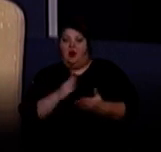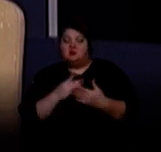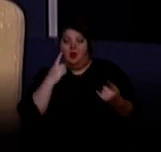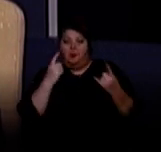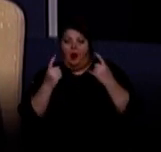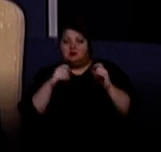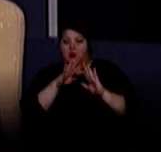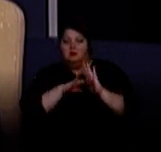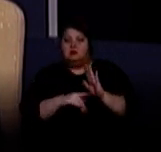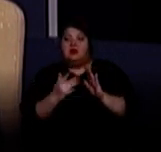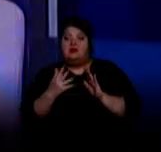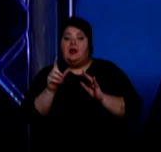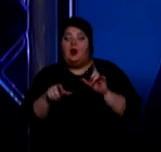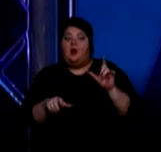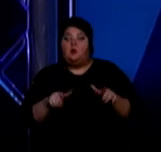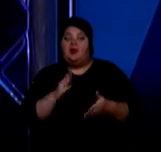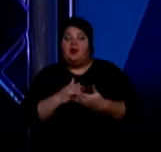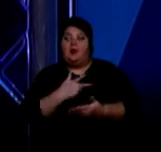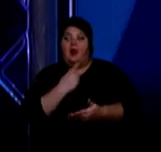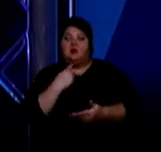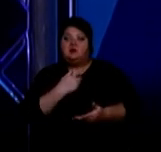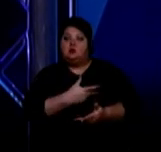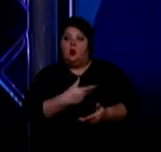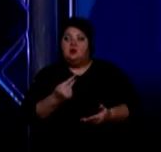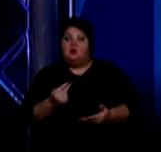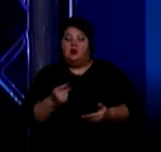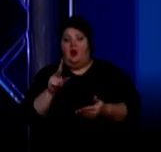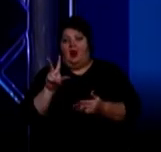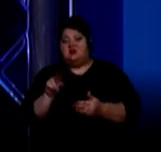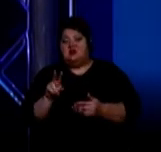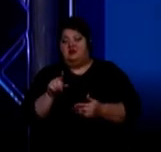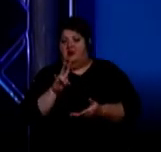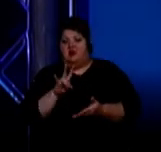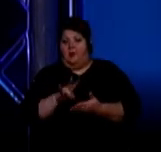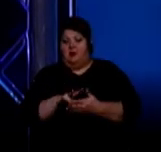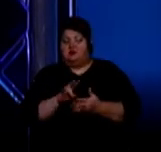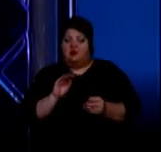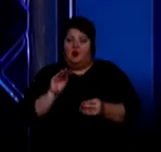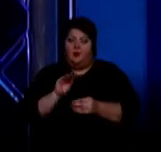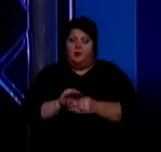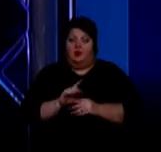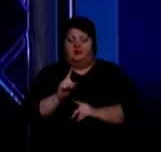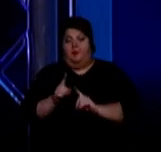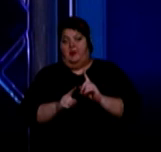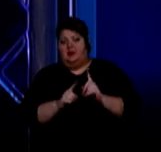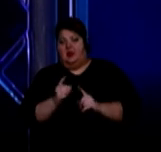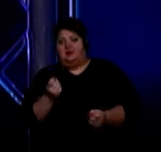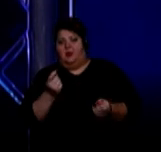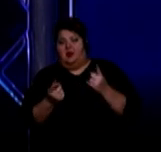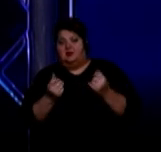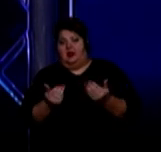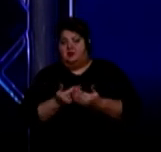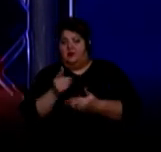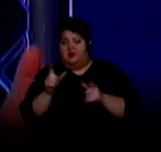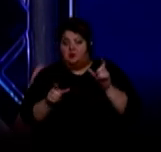Скільки людей у цій базі? Ну, цифра, вона постійно поповнюється, міняється, появляються нові